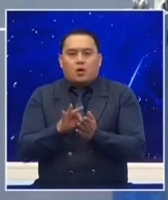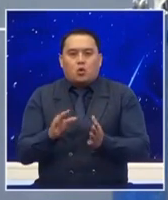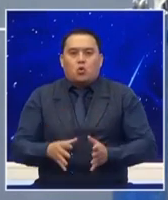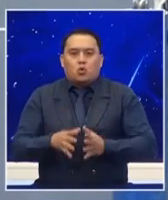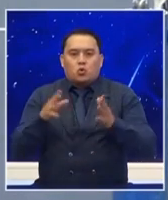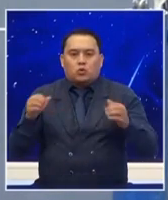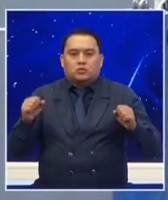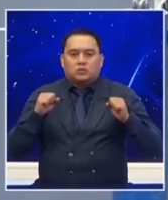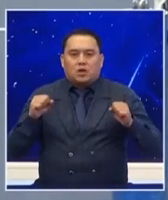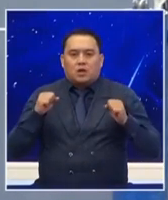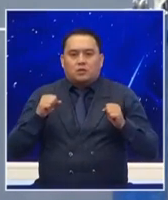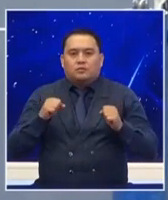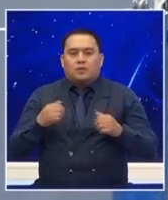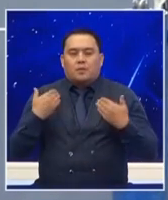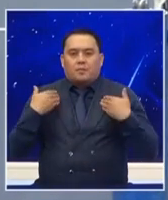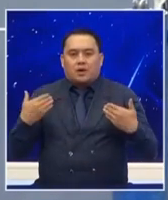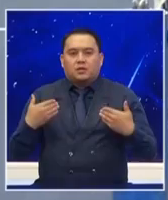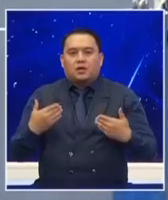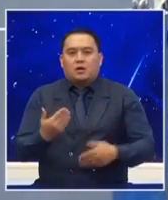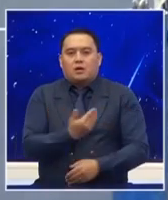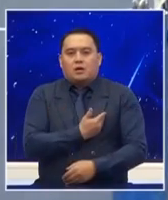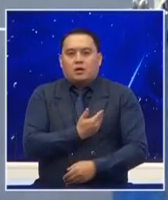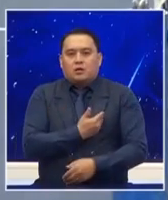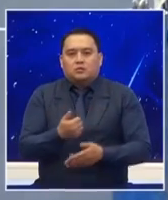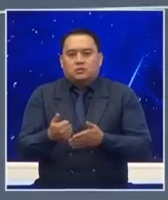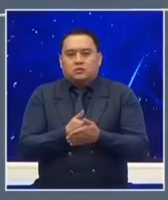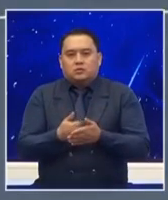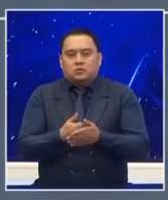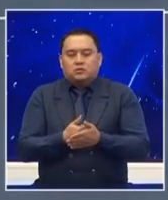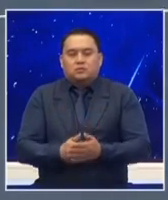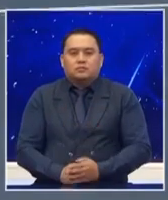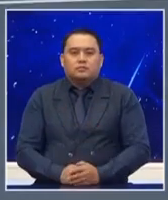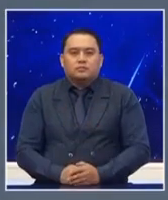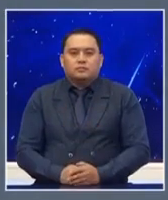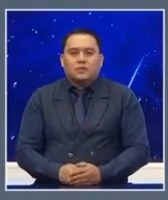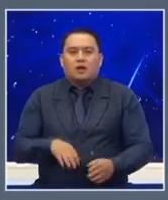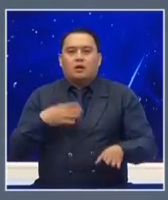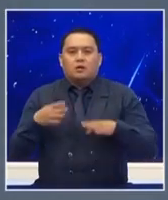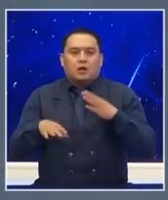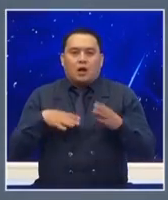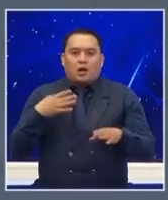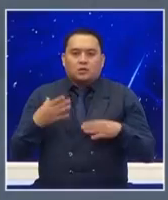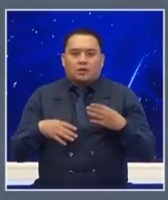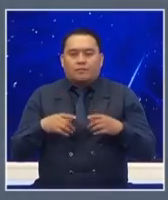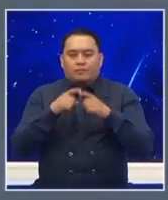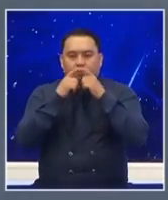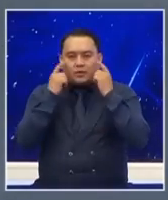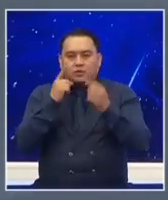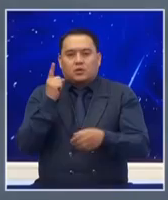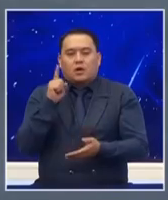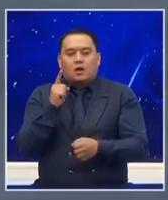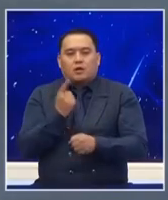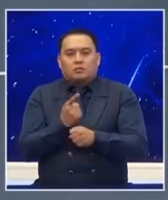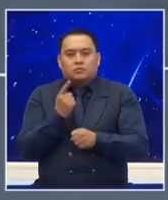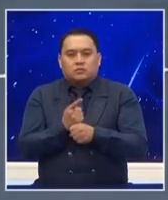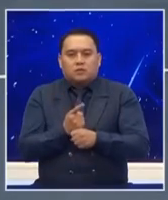үлкен теннисшілер сияқты мықты болып жеңіске жеткім келеді. Бапкерлер де жаттығу барысында бетпердесін шешпеуі тиіс. Бұл